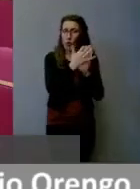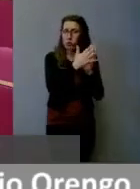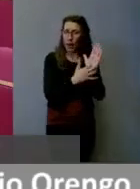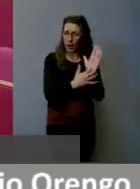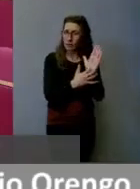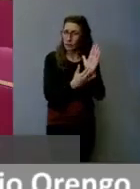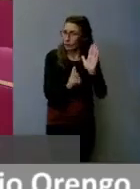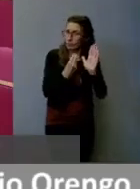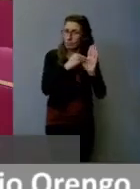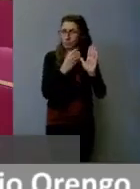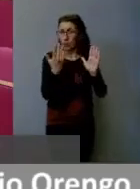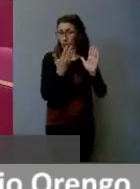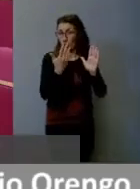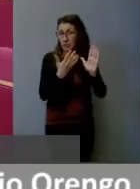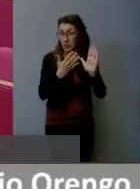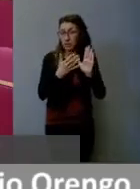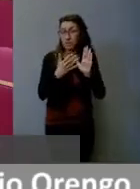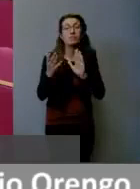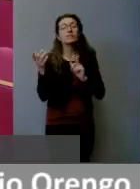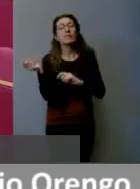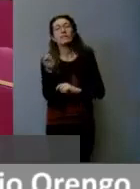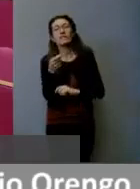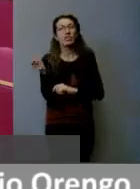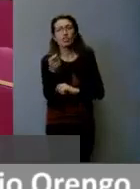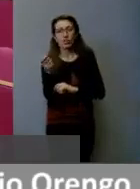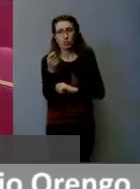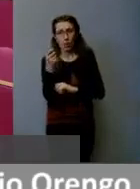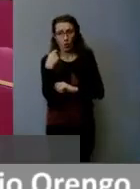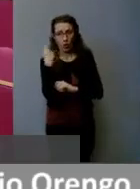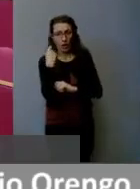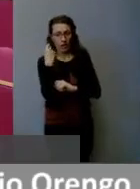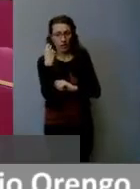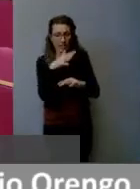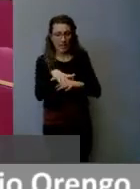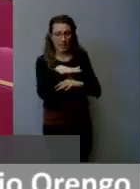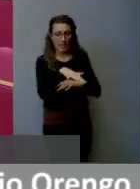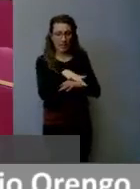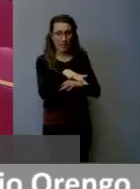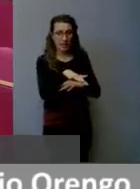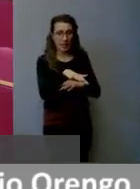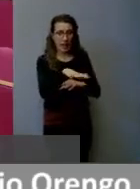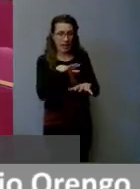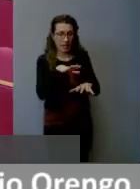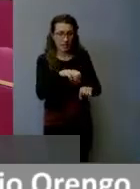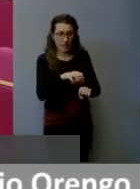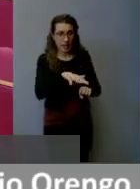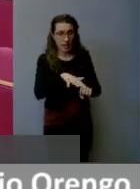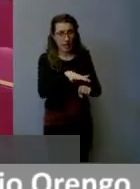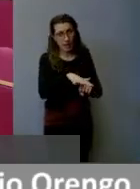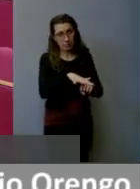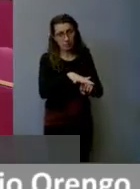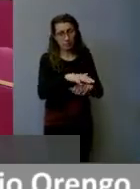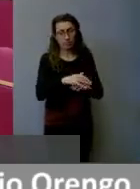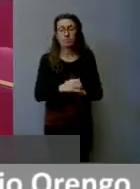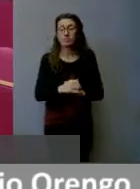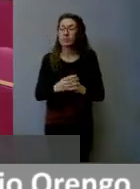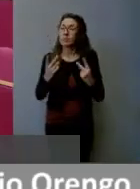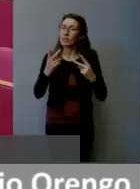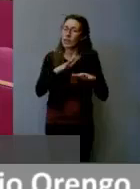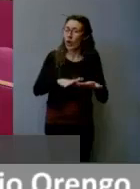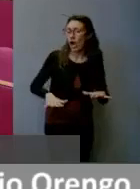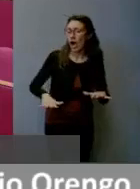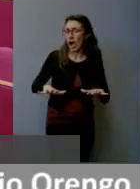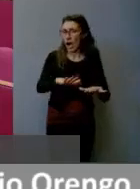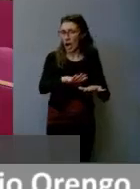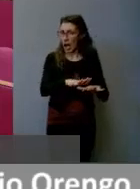interesse da parte dei vigili del fuoco per una parte di quest'area. La scelta della destinazione di quest'area è molto